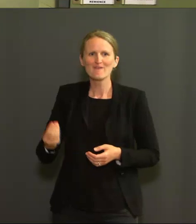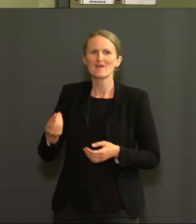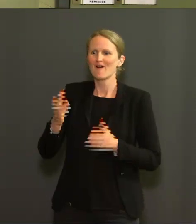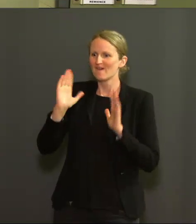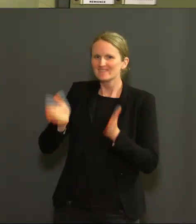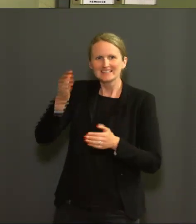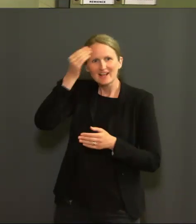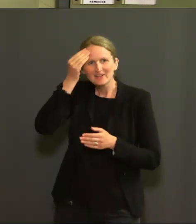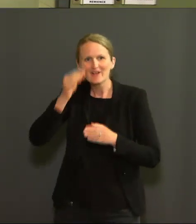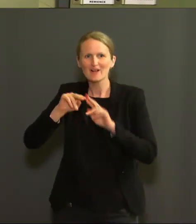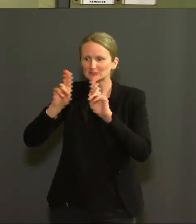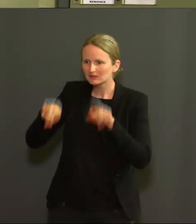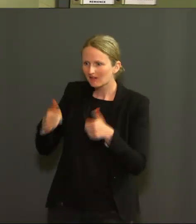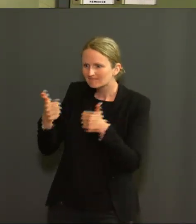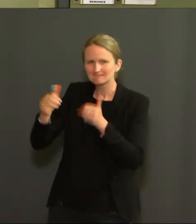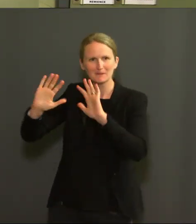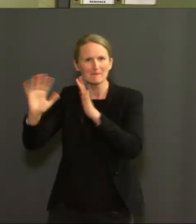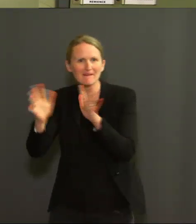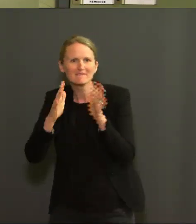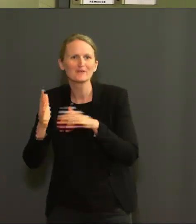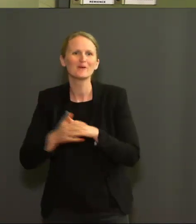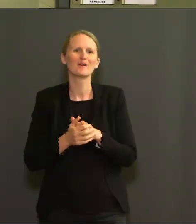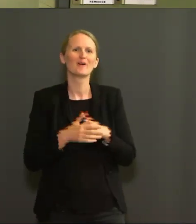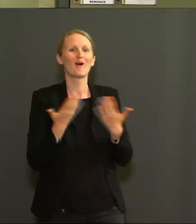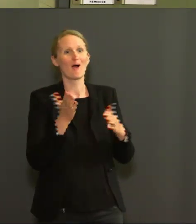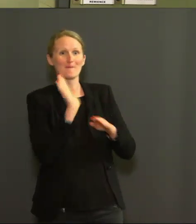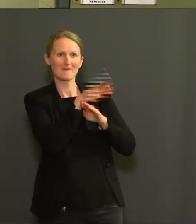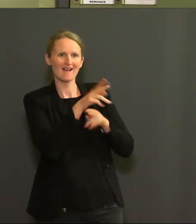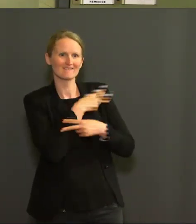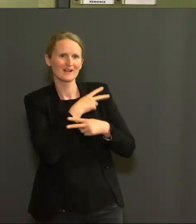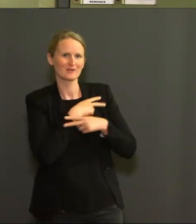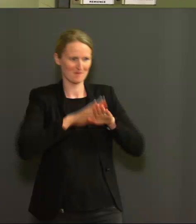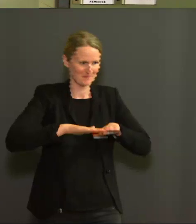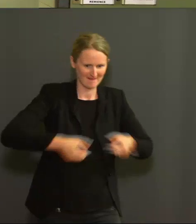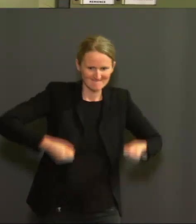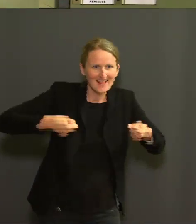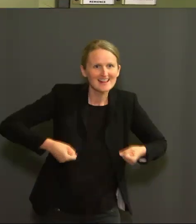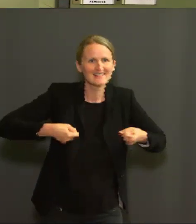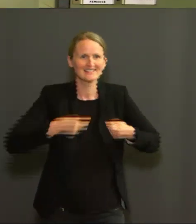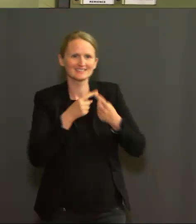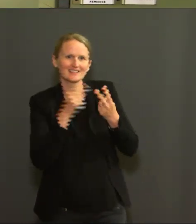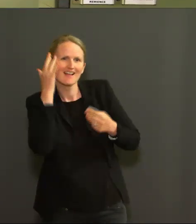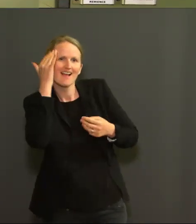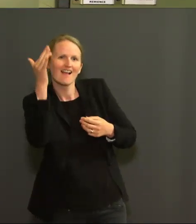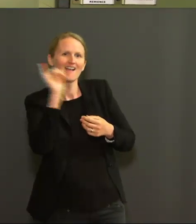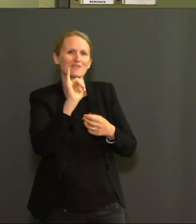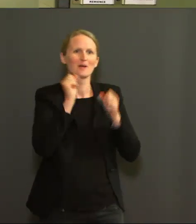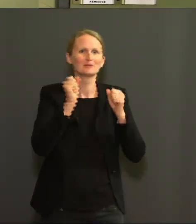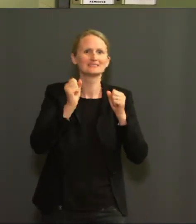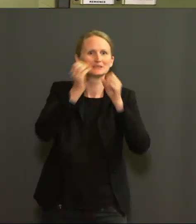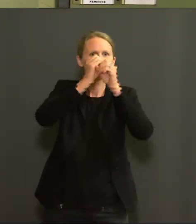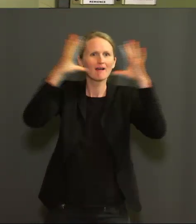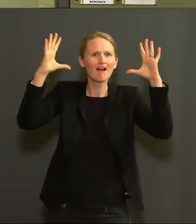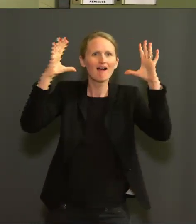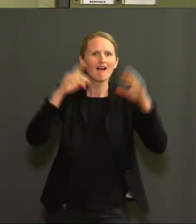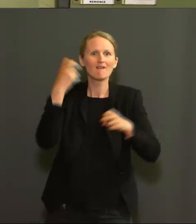jours de repos bien mérités, voire nous caressons le rêve d'une victoire face à l'Italie avant, qui sait, de décrocher